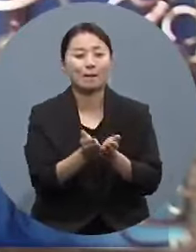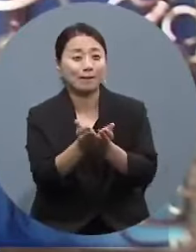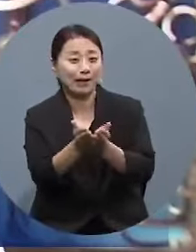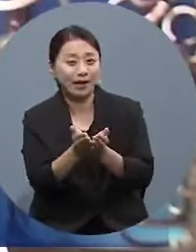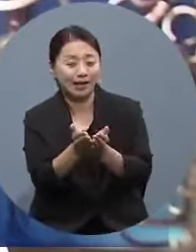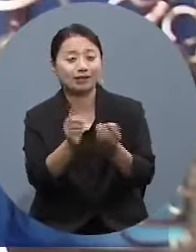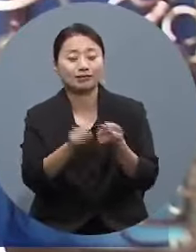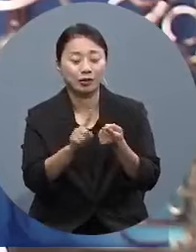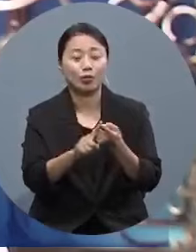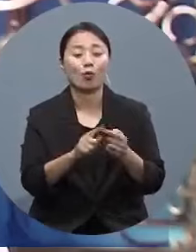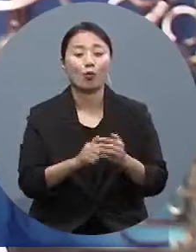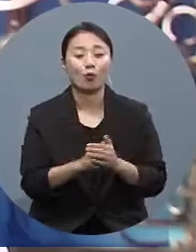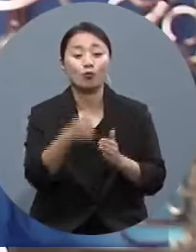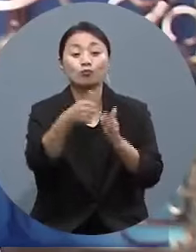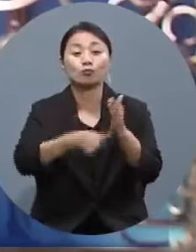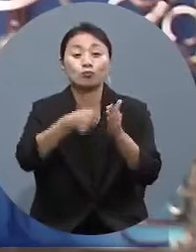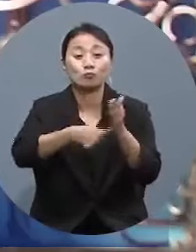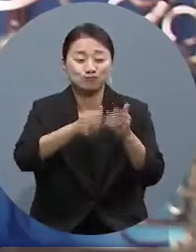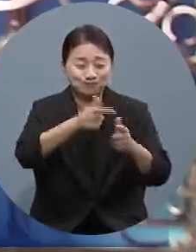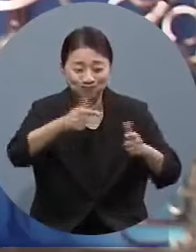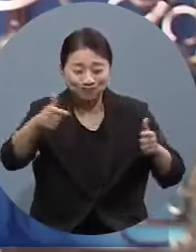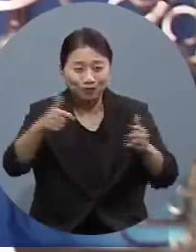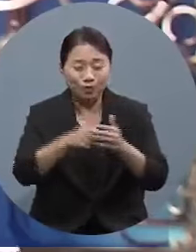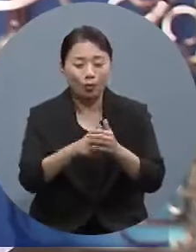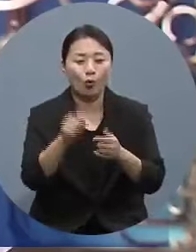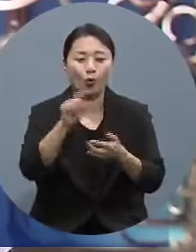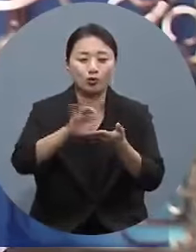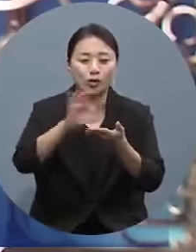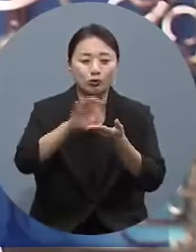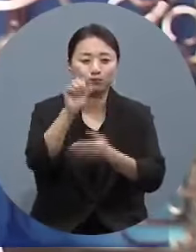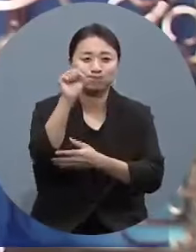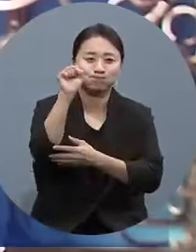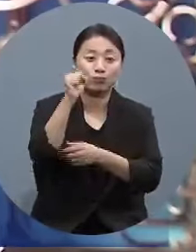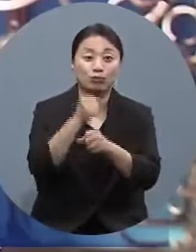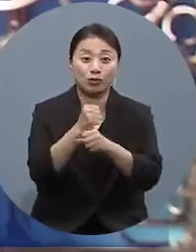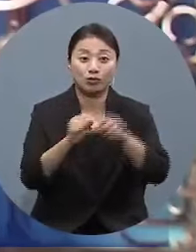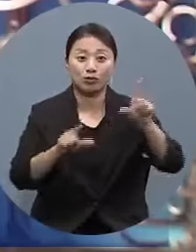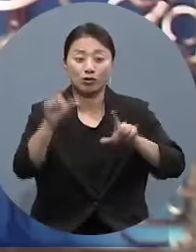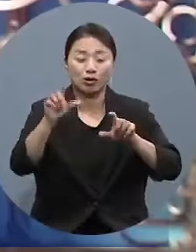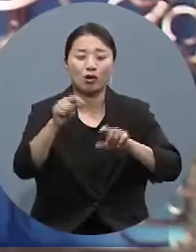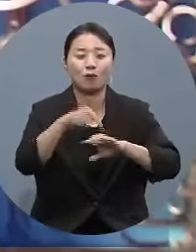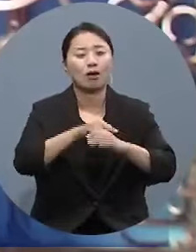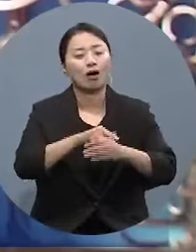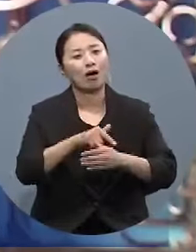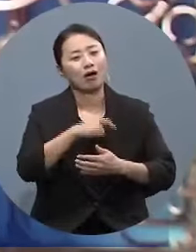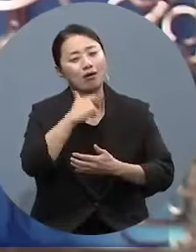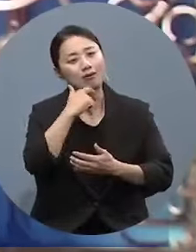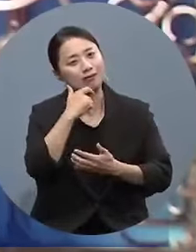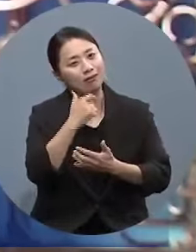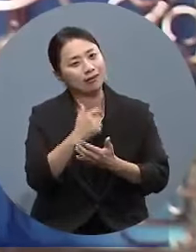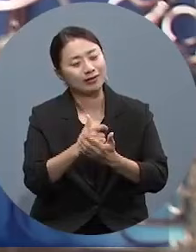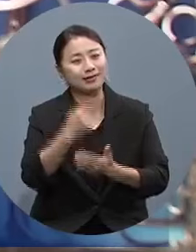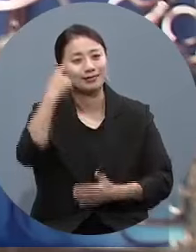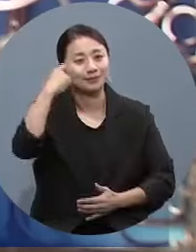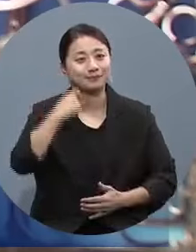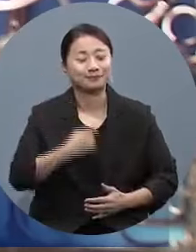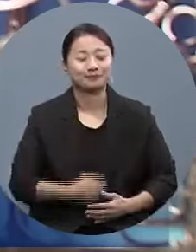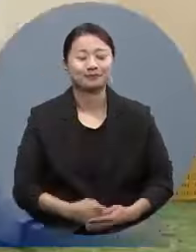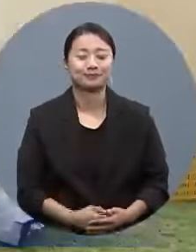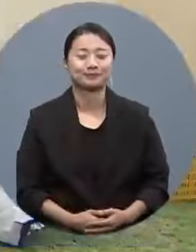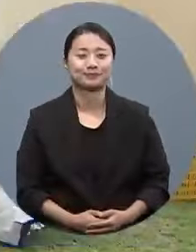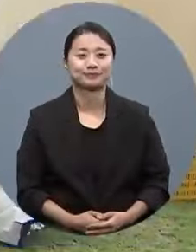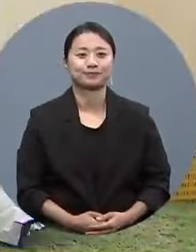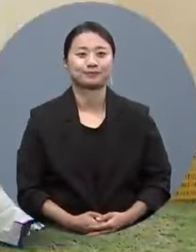대한 어떤 그런 부분들의 부품이 이런 데서 이렇게 이용돼서 그 마음들이 더 가슴 깊게 자리 잡은 것